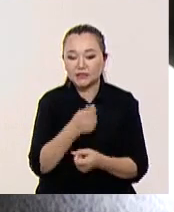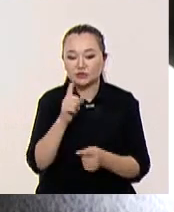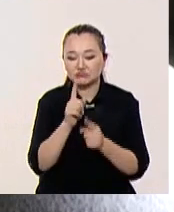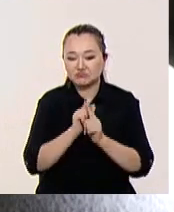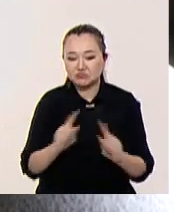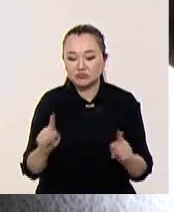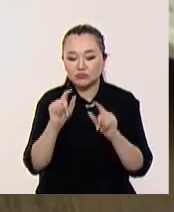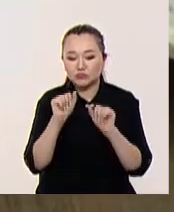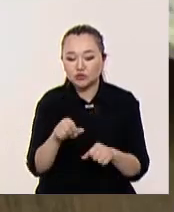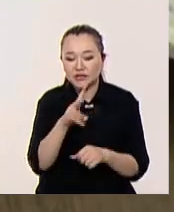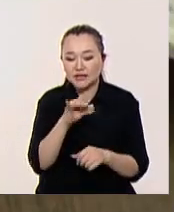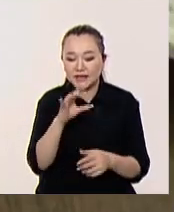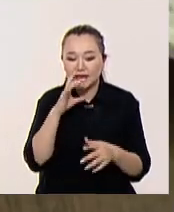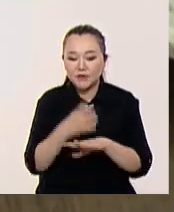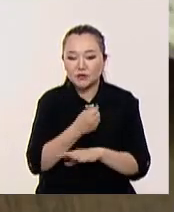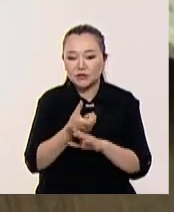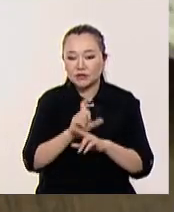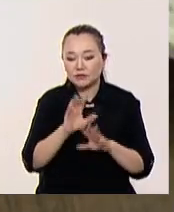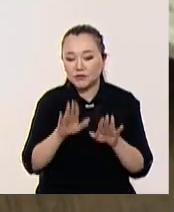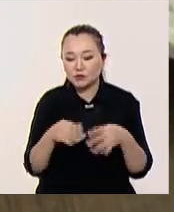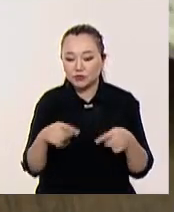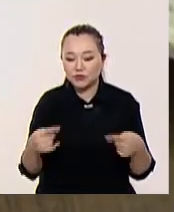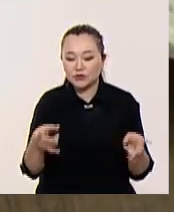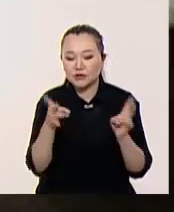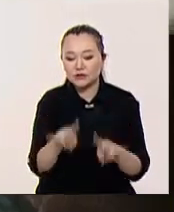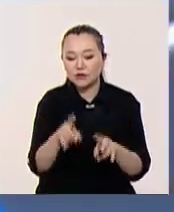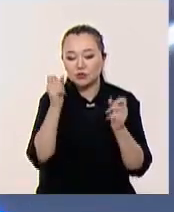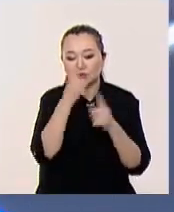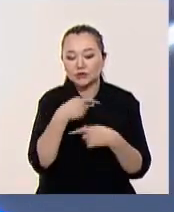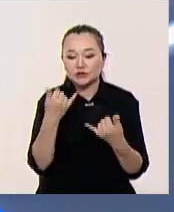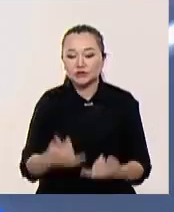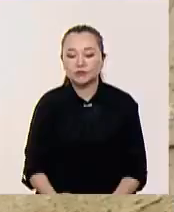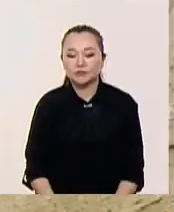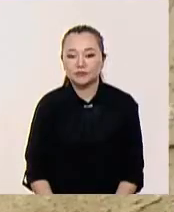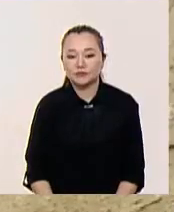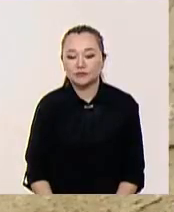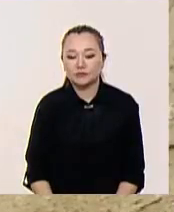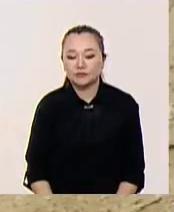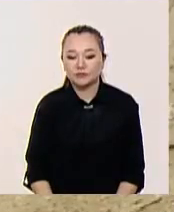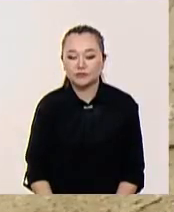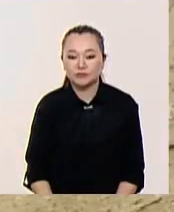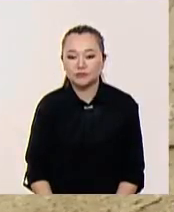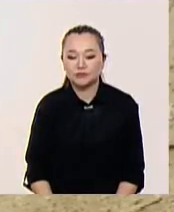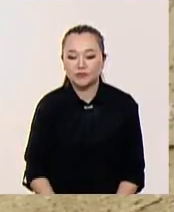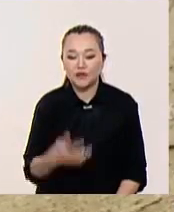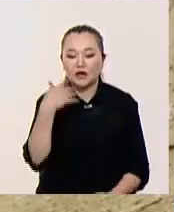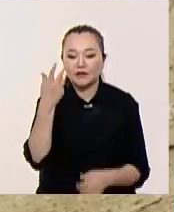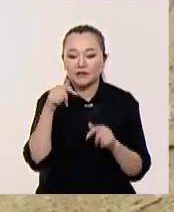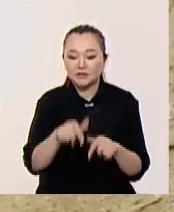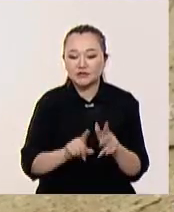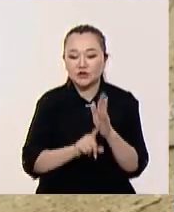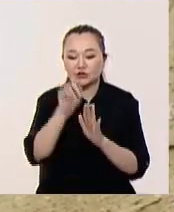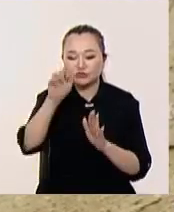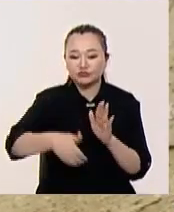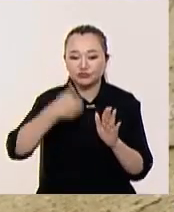экспонаты можно ли еще обнаружить на этом месте другие останки узнавала не наша по когда здесь начали